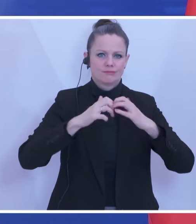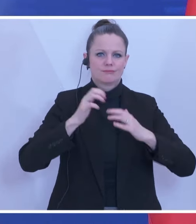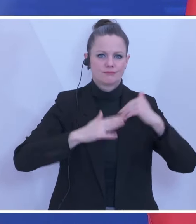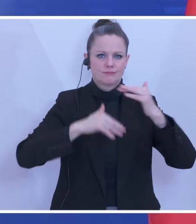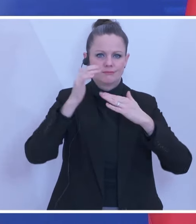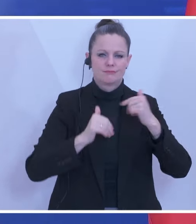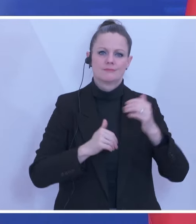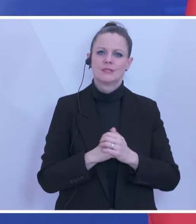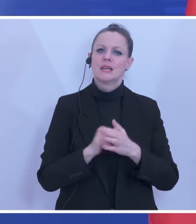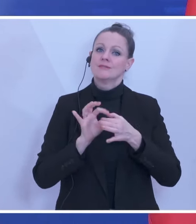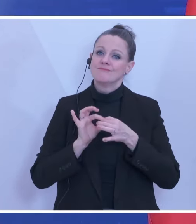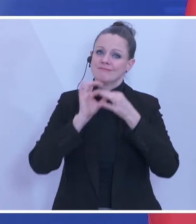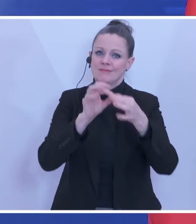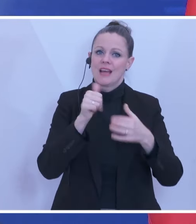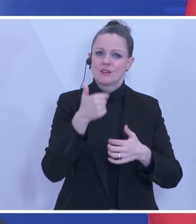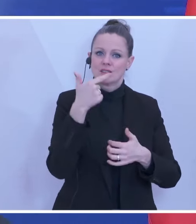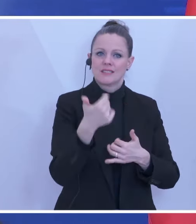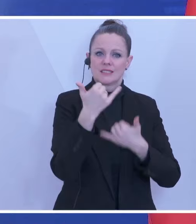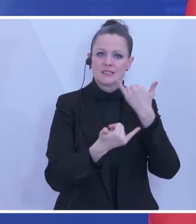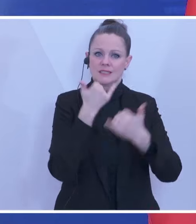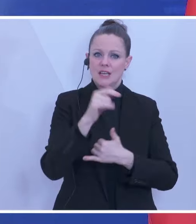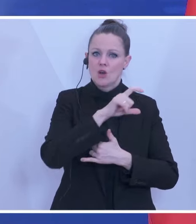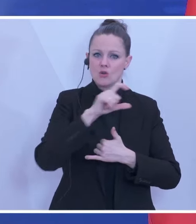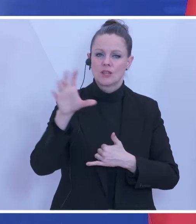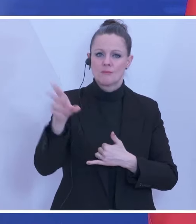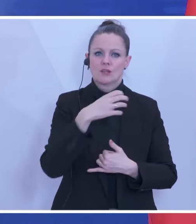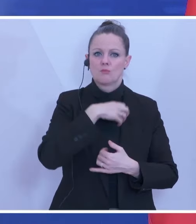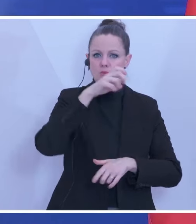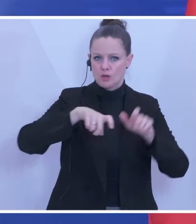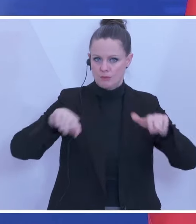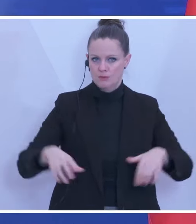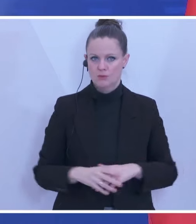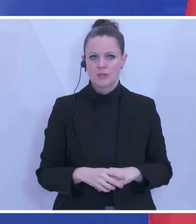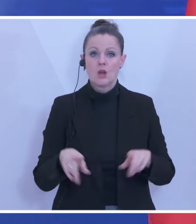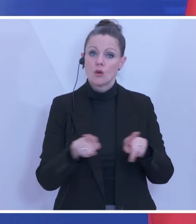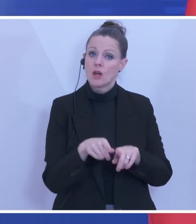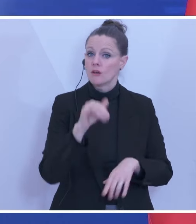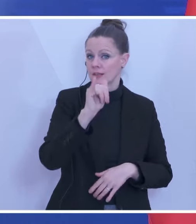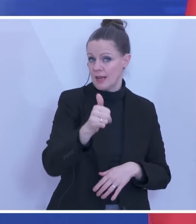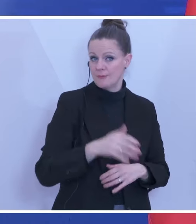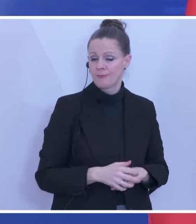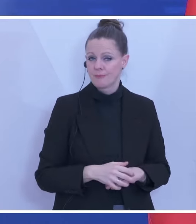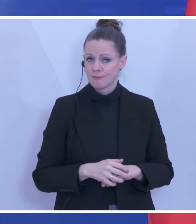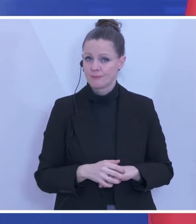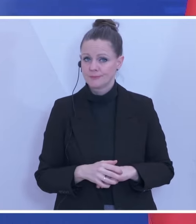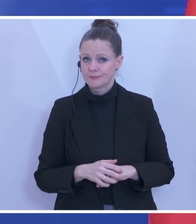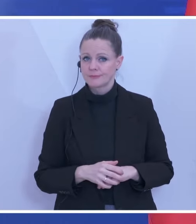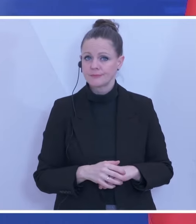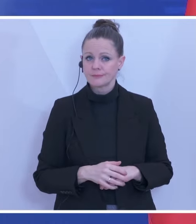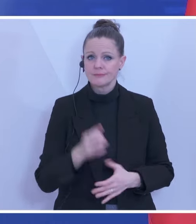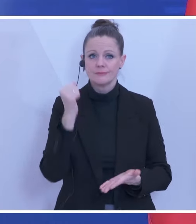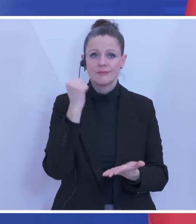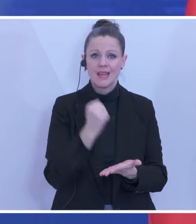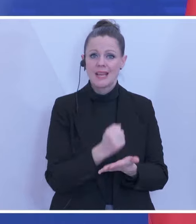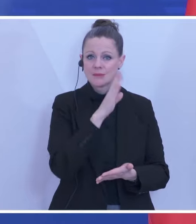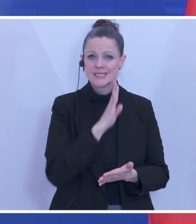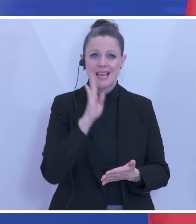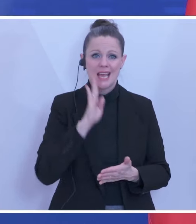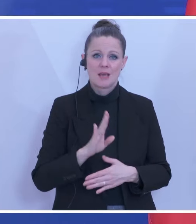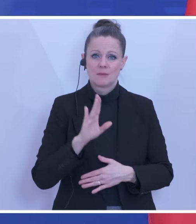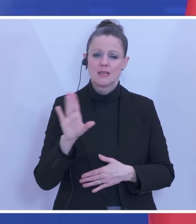ins 21. Jahrhundert mit den Bürgerinnen und Bürgern? Und ja, schaffen wir das Amtsgeheimnis mit